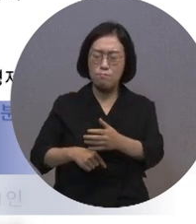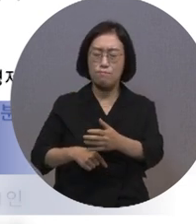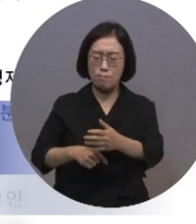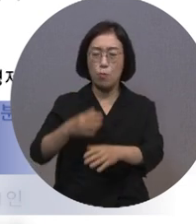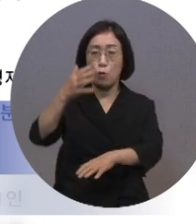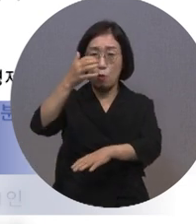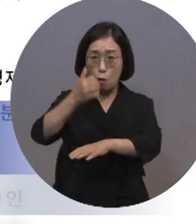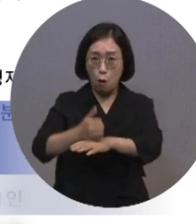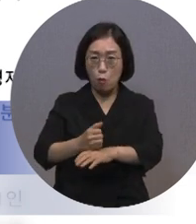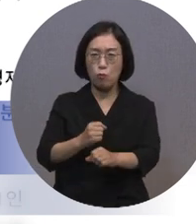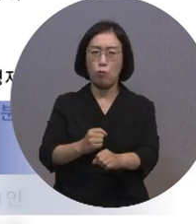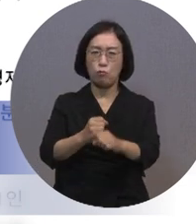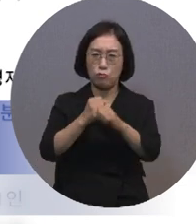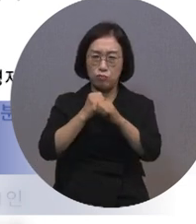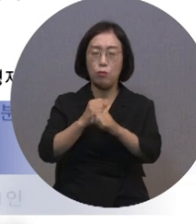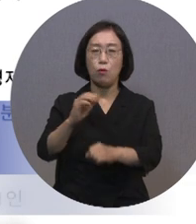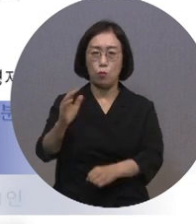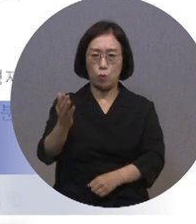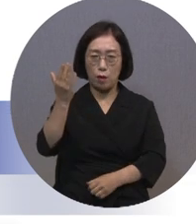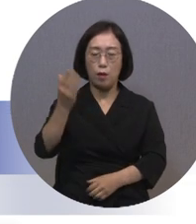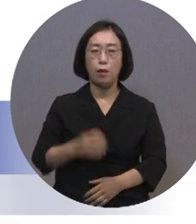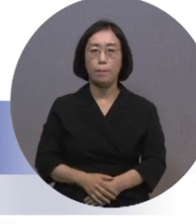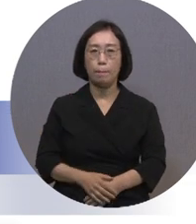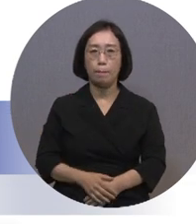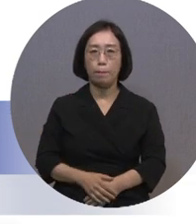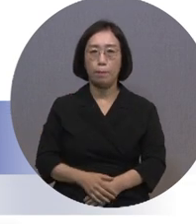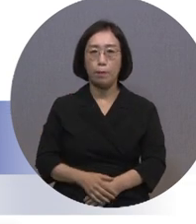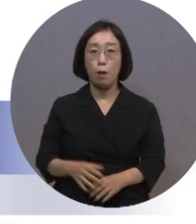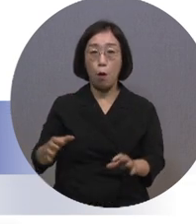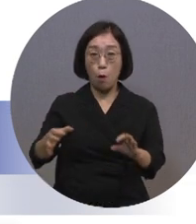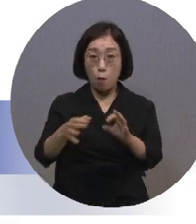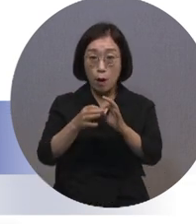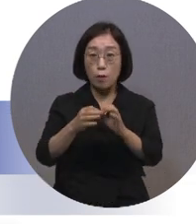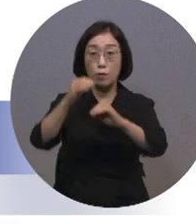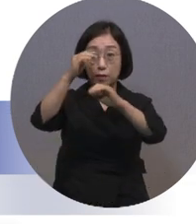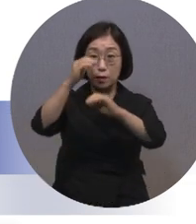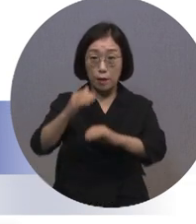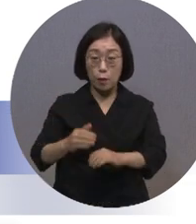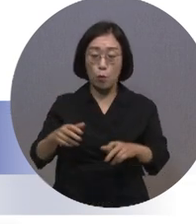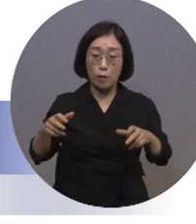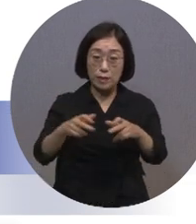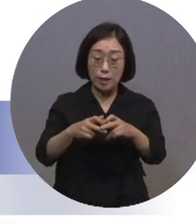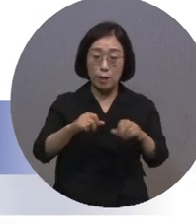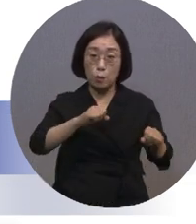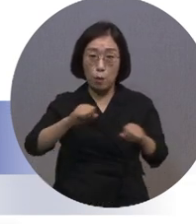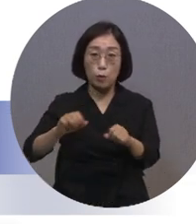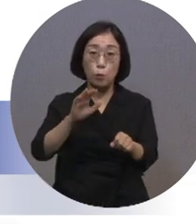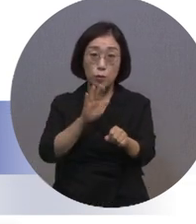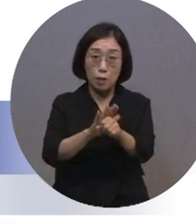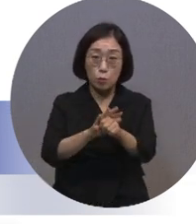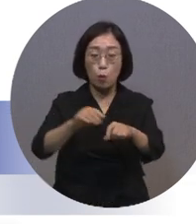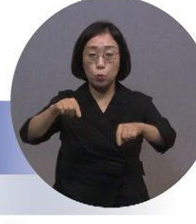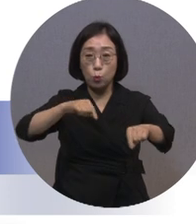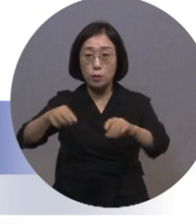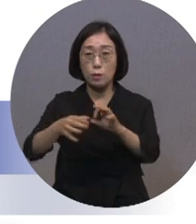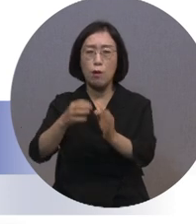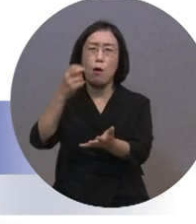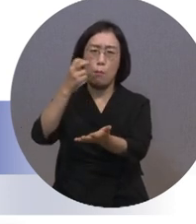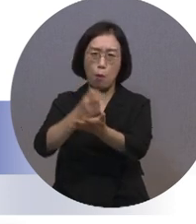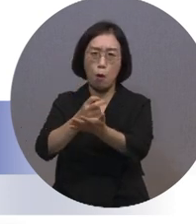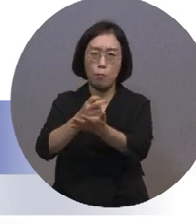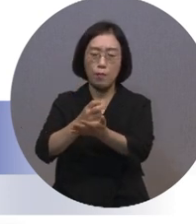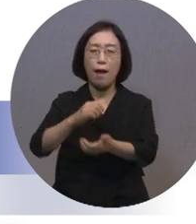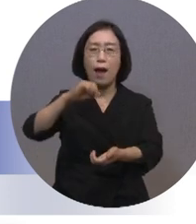압박이었다 설명했습니다 이와 관련해 기사에서는 장인 활동 지원제도의 구조적 한계를 설명 하고